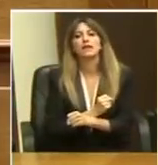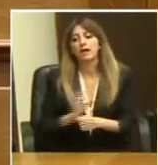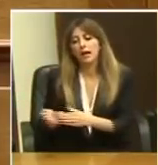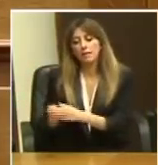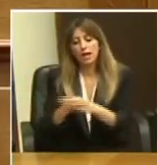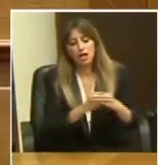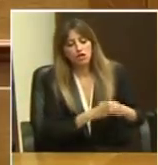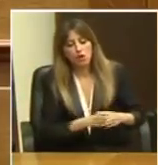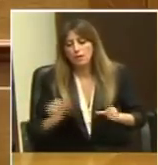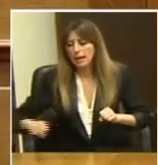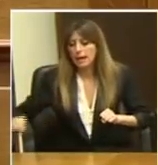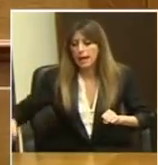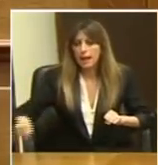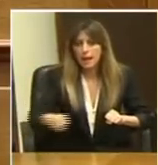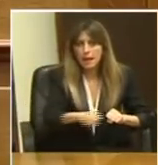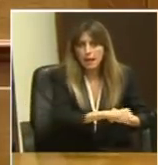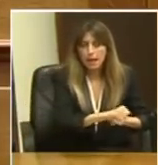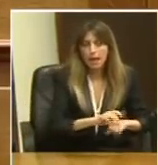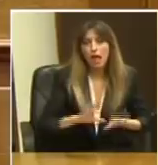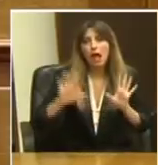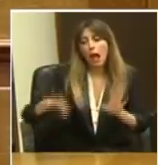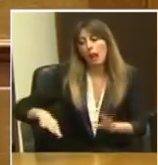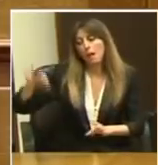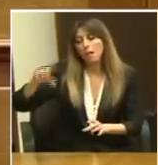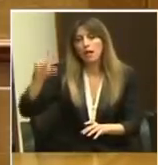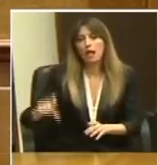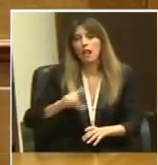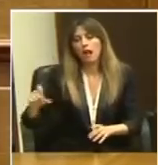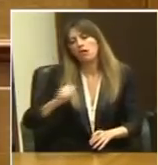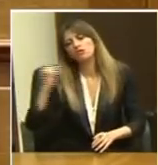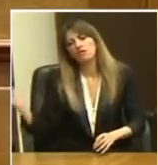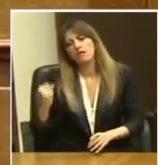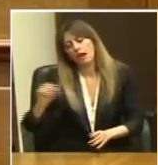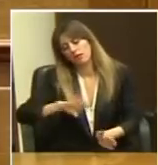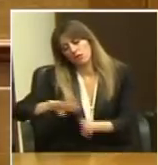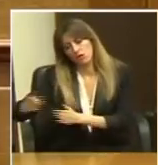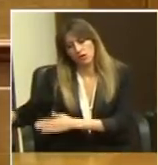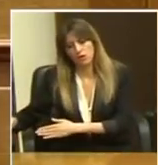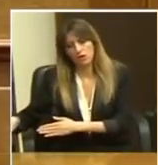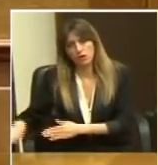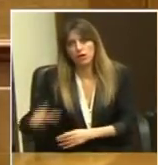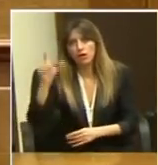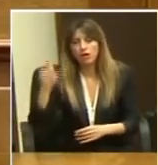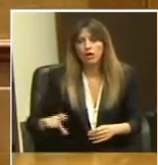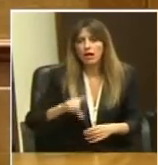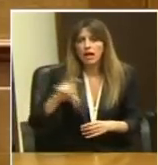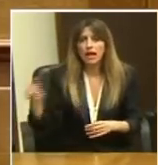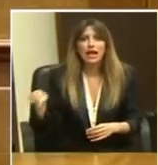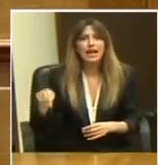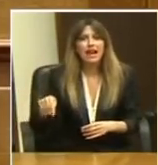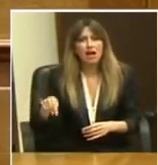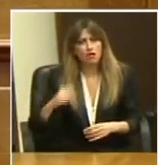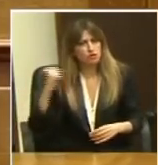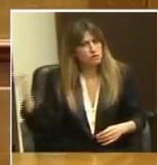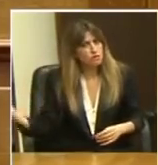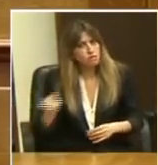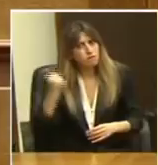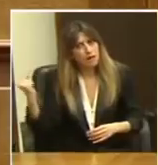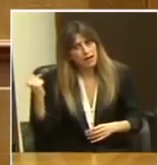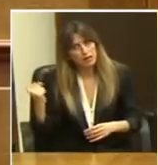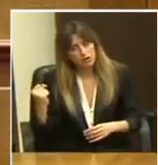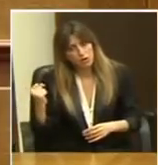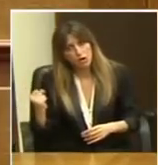εκτός βεβαίως του ακραίου λαός. Το ακραίο λαός βρίσκεται στην αντιπροεδρία του κόμματός σας, κυρία Μπακογιάννη, αυτή τη στιγμή. Και με αυτό που